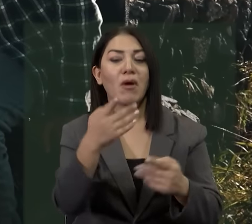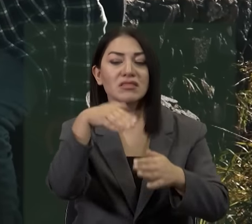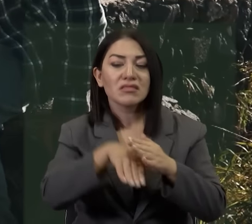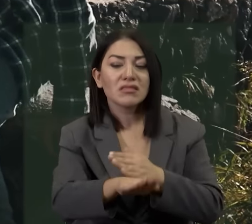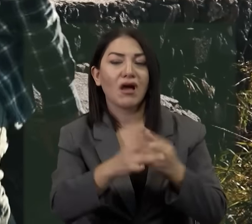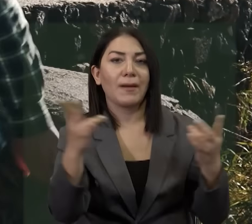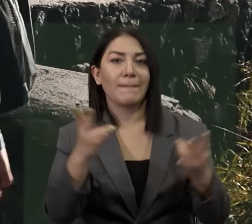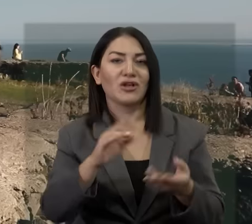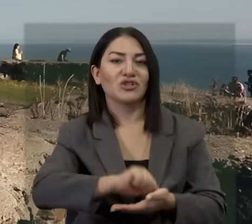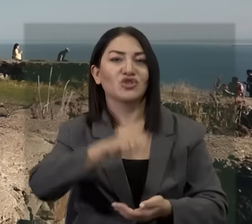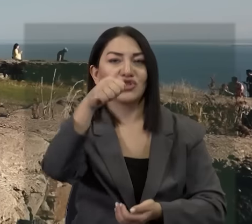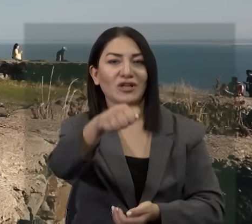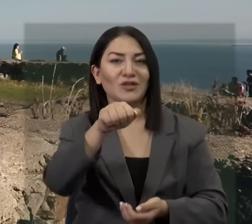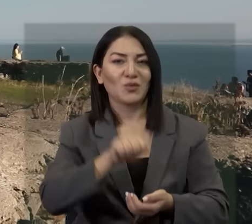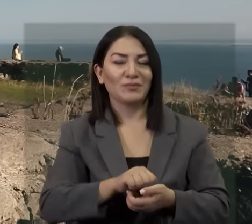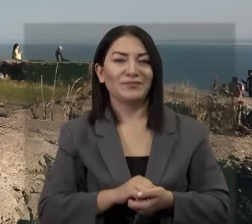տակ լինի։